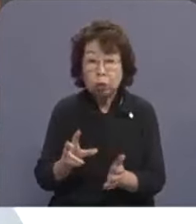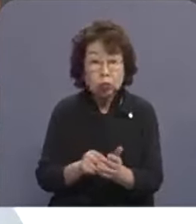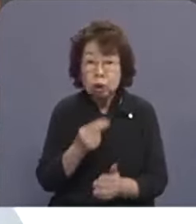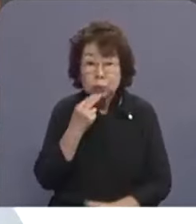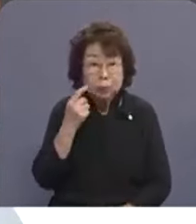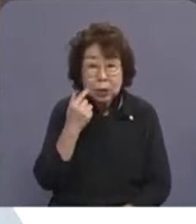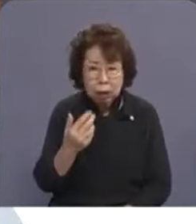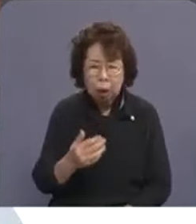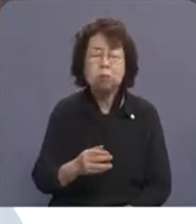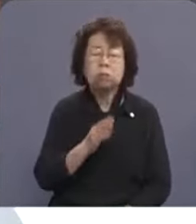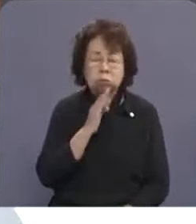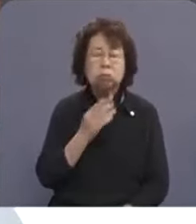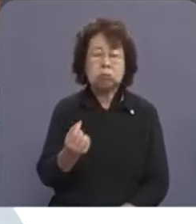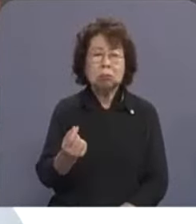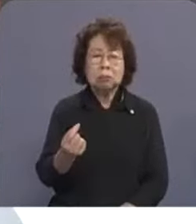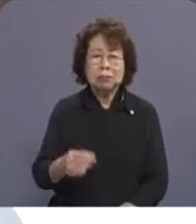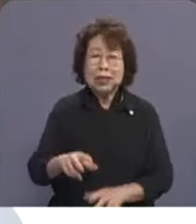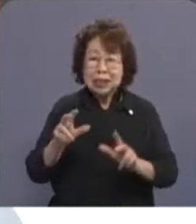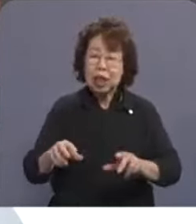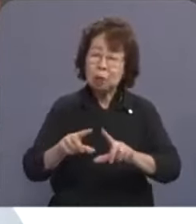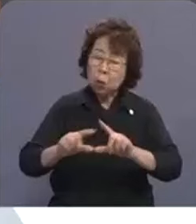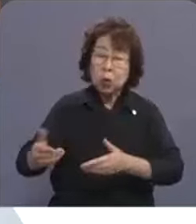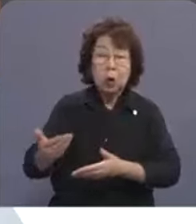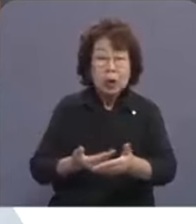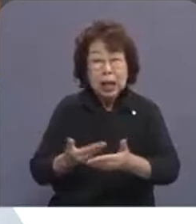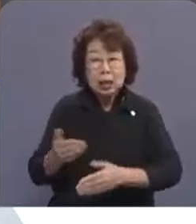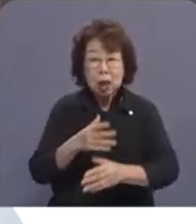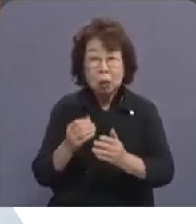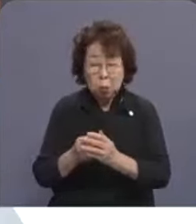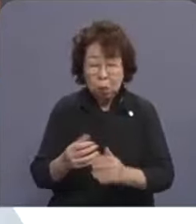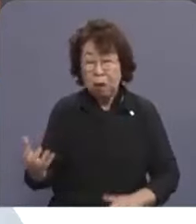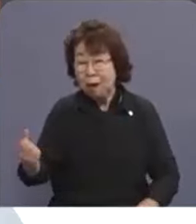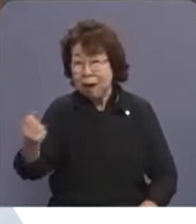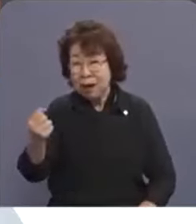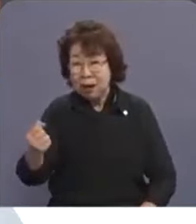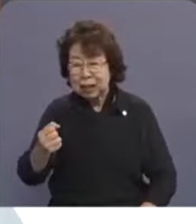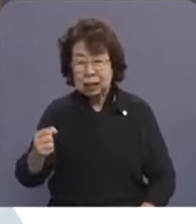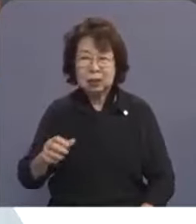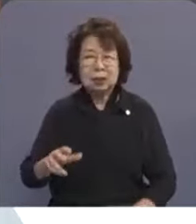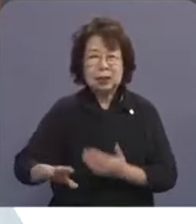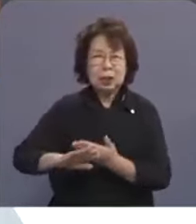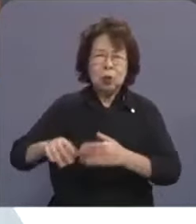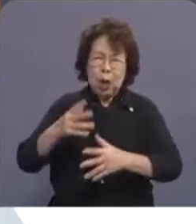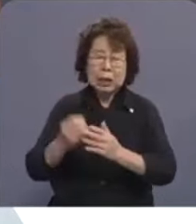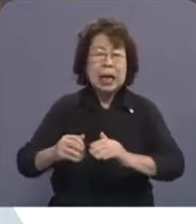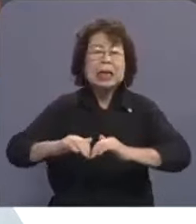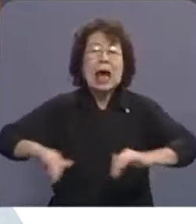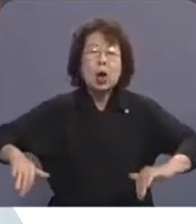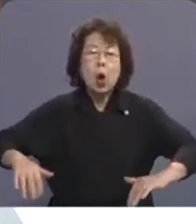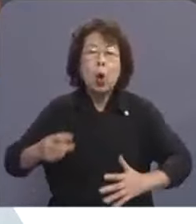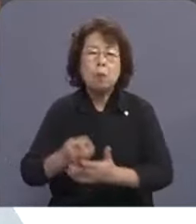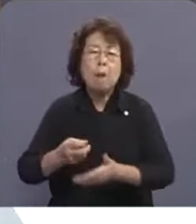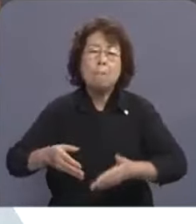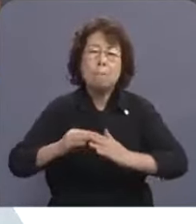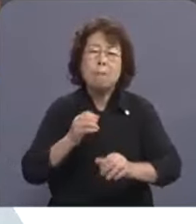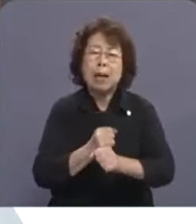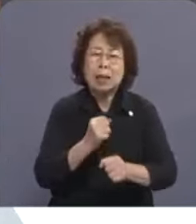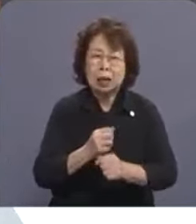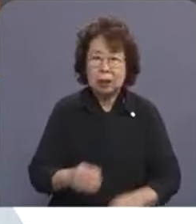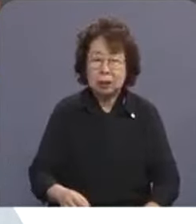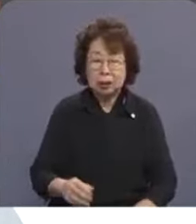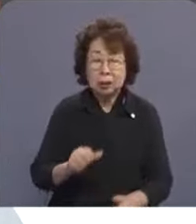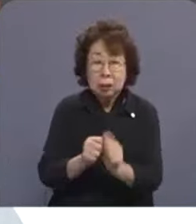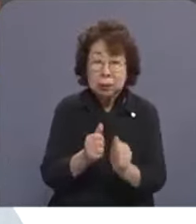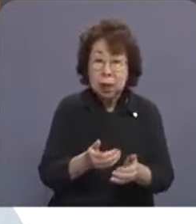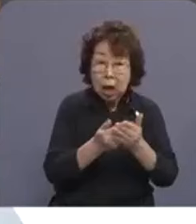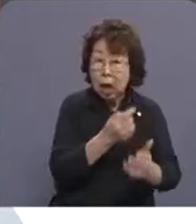그렇습니다 이런 것들 그래서 지금의 보통 거래소들은 자기들이 다 하거든요 근데 이거를 완전히 따로 법인을 설립해서 상장도